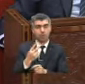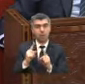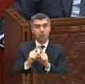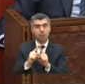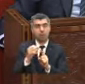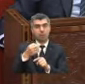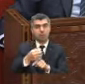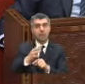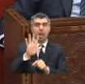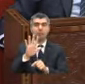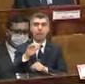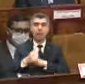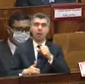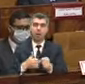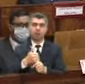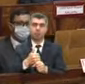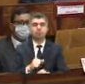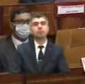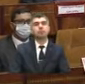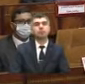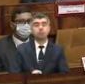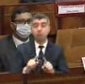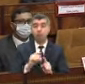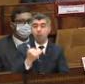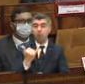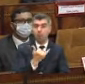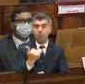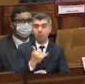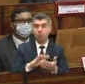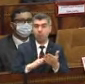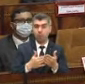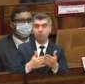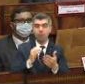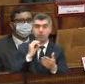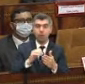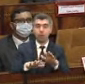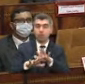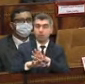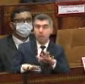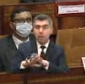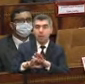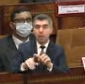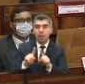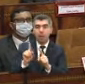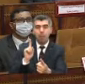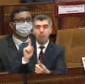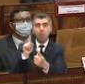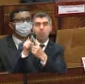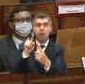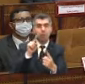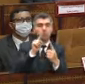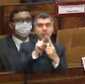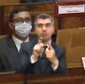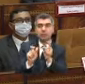من 5 سنوات. وبالنظر للأهمية البالغة لهذه المنظومة الاجتماعية وأثارها المباشرة على تحسين ظروف